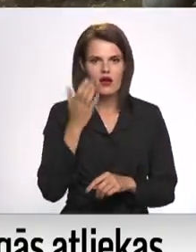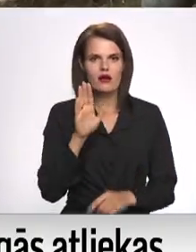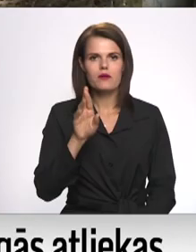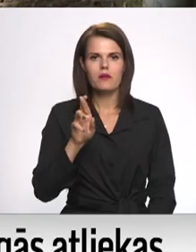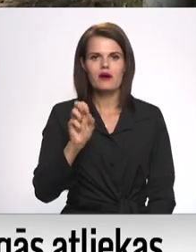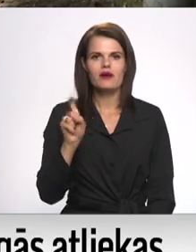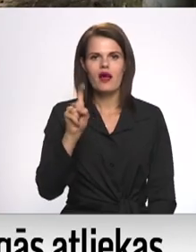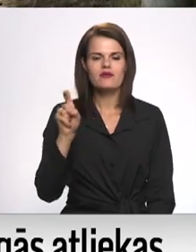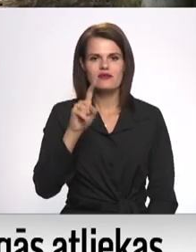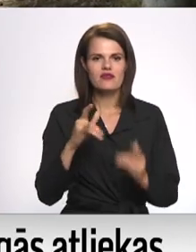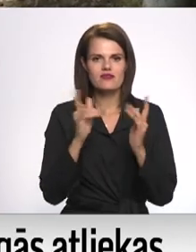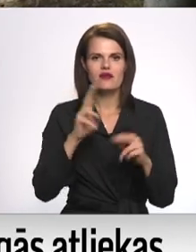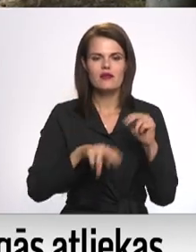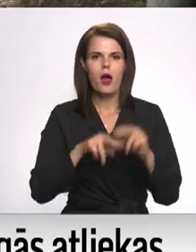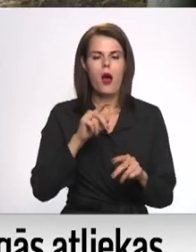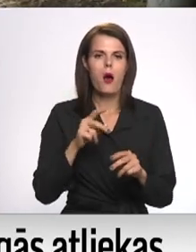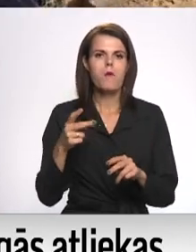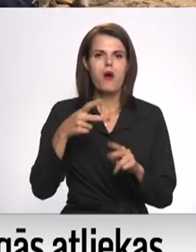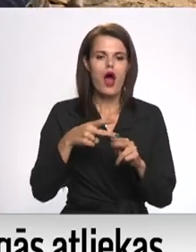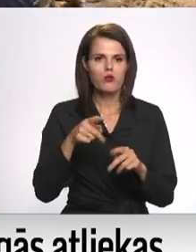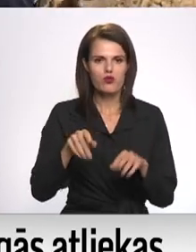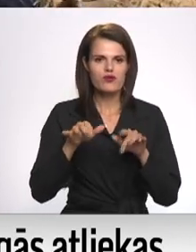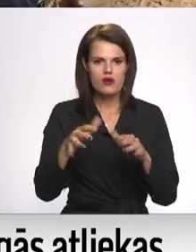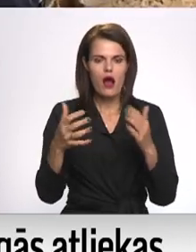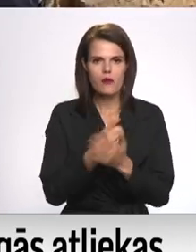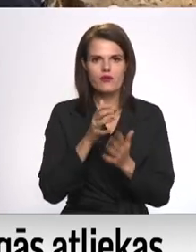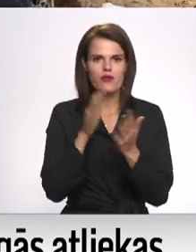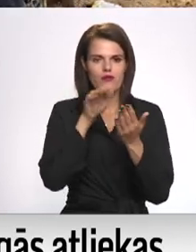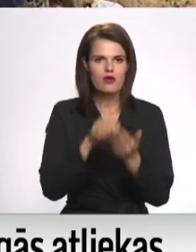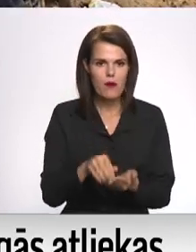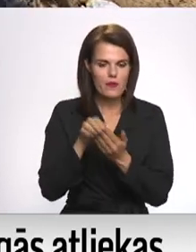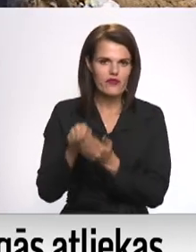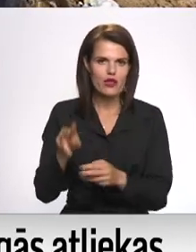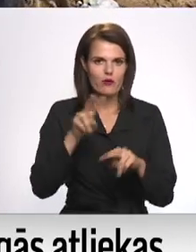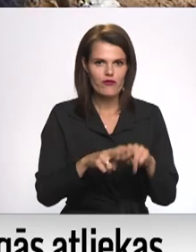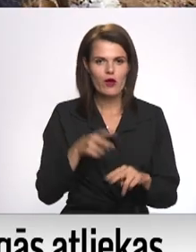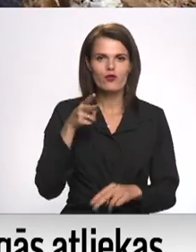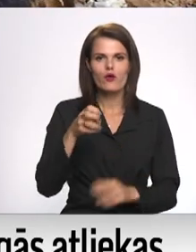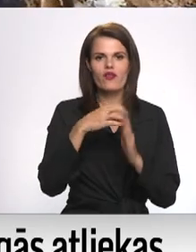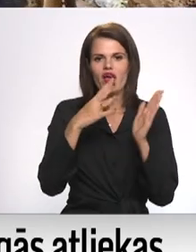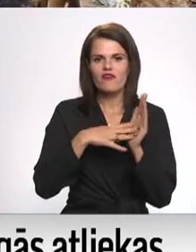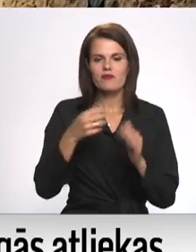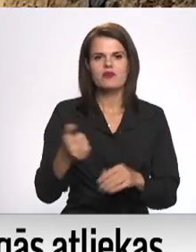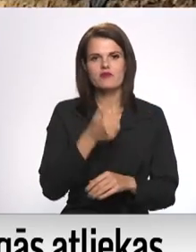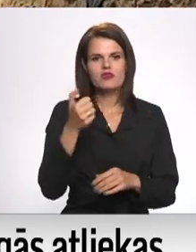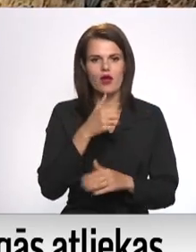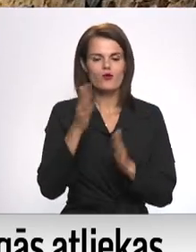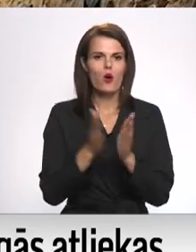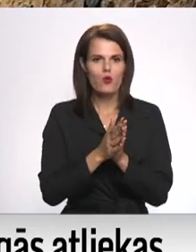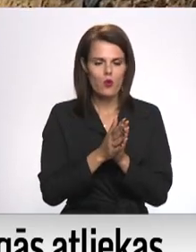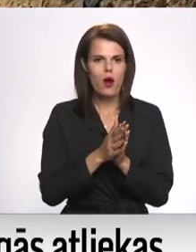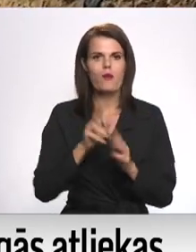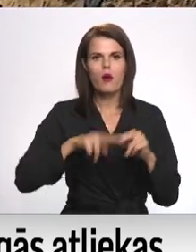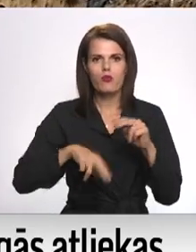tilta pārbūves gaitā tiek atrasts liels skaits apbedījumu. 2019. Gadā būvnieki kopā ar Leģendas brīvprātīgajiem